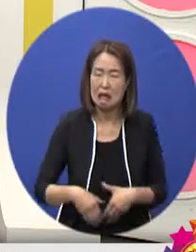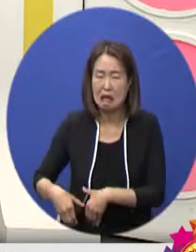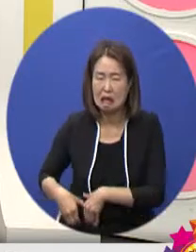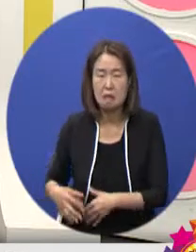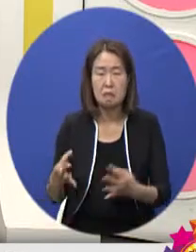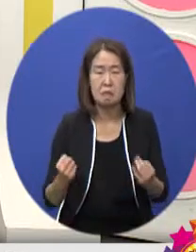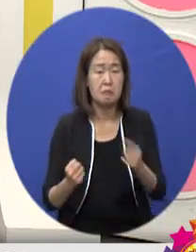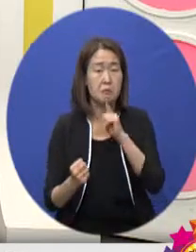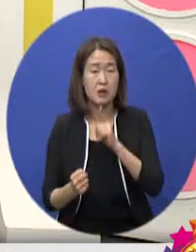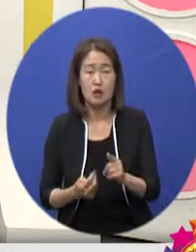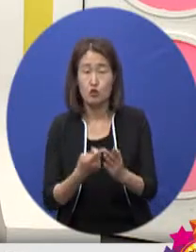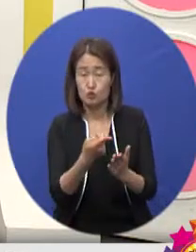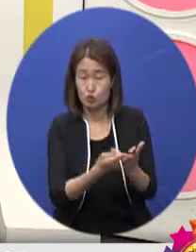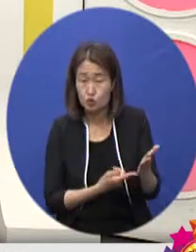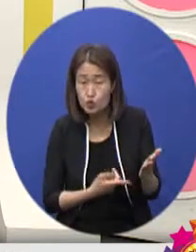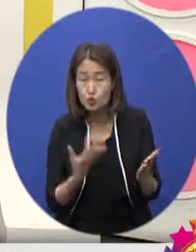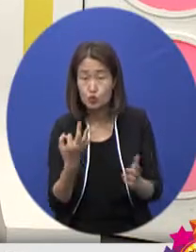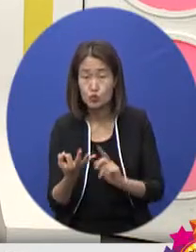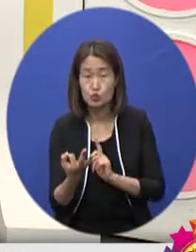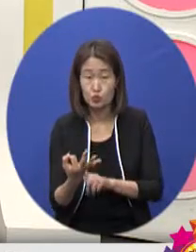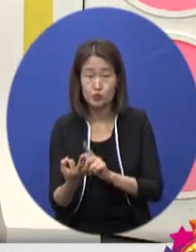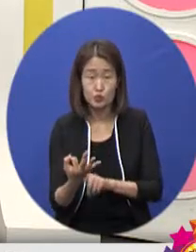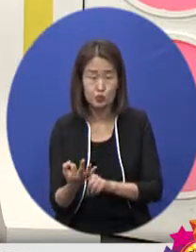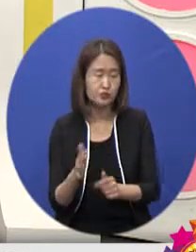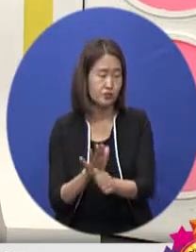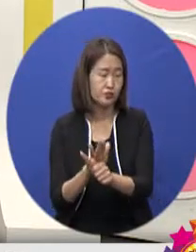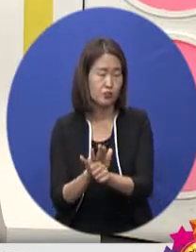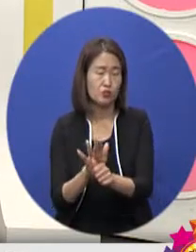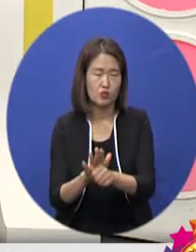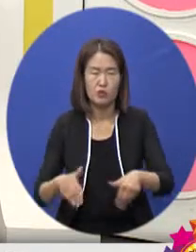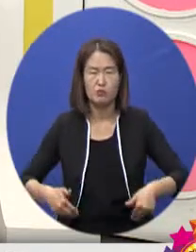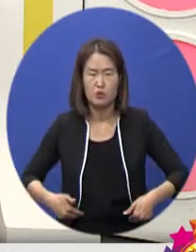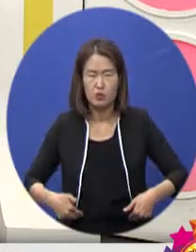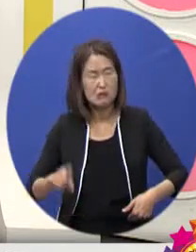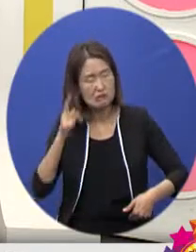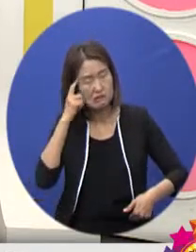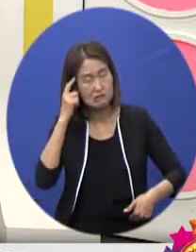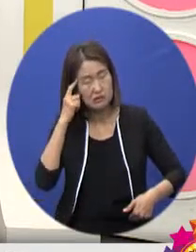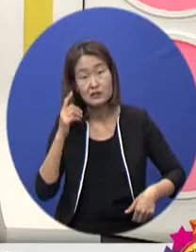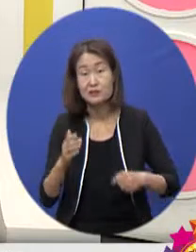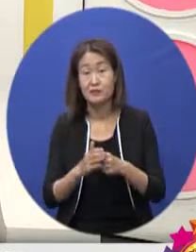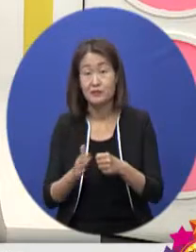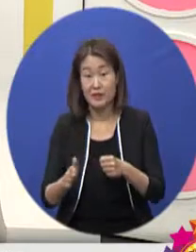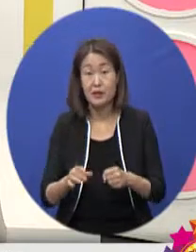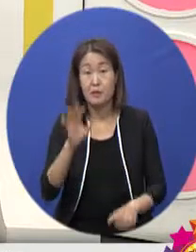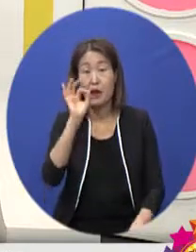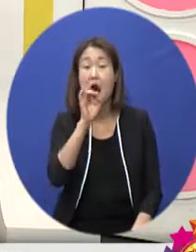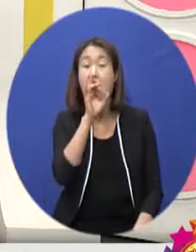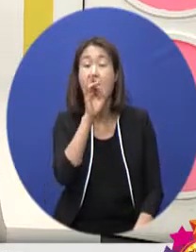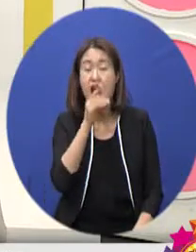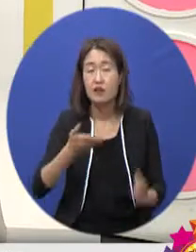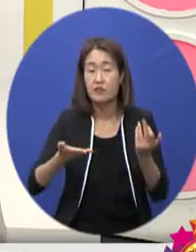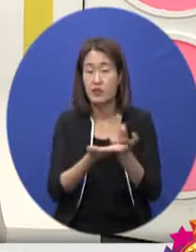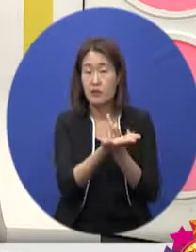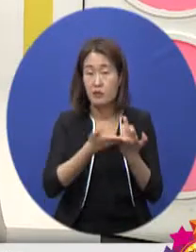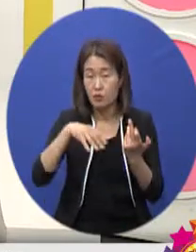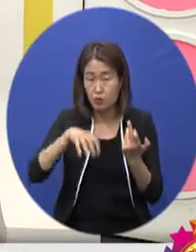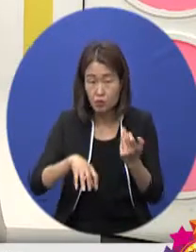네. 수술할 수 있는 비용 지원이 필요할 것 같아요. 맞아요. 네, 그래서요. 강원도